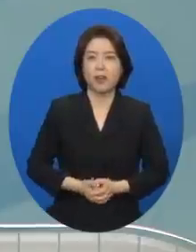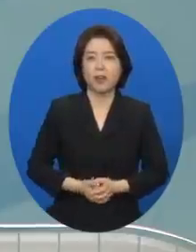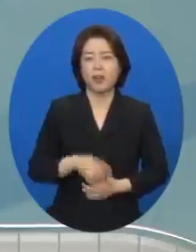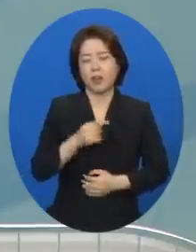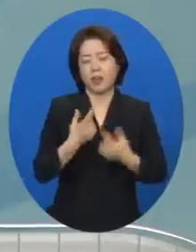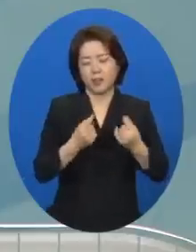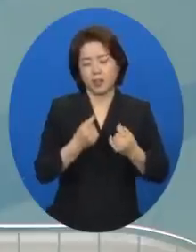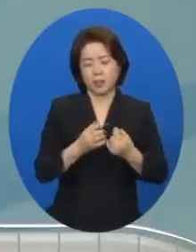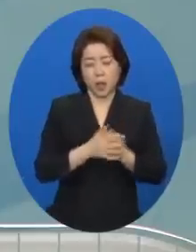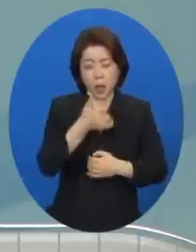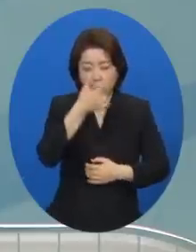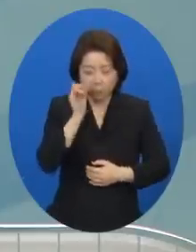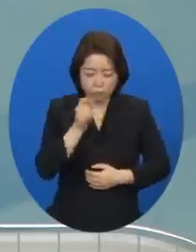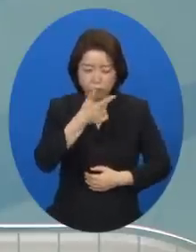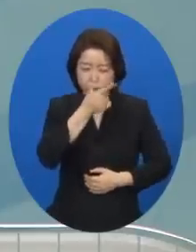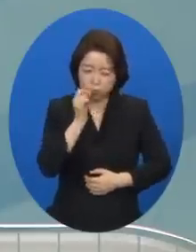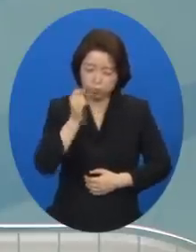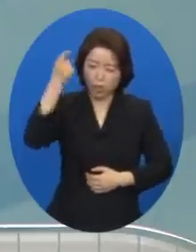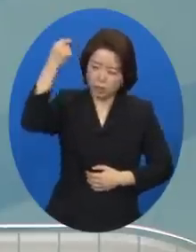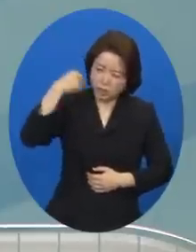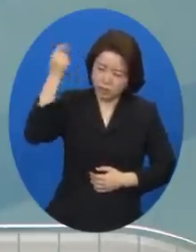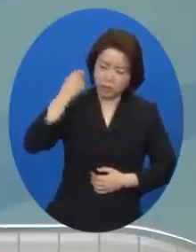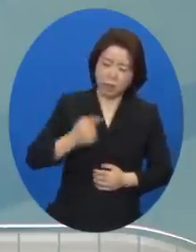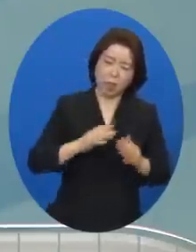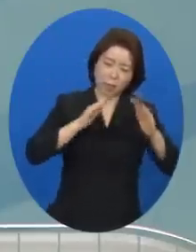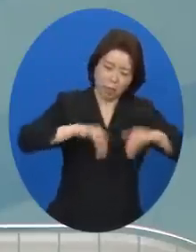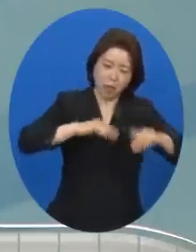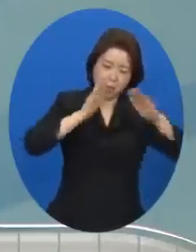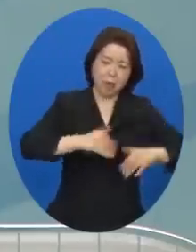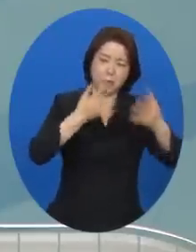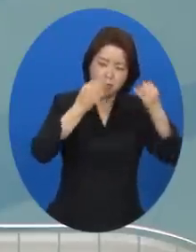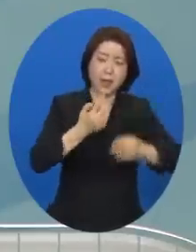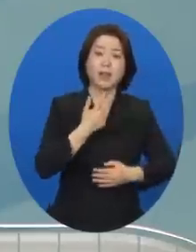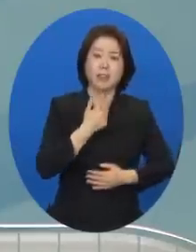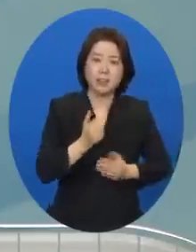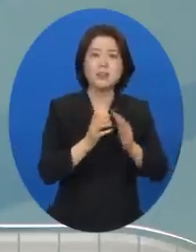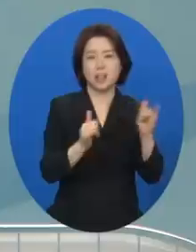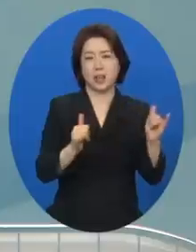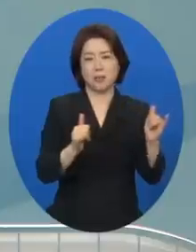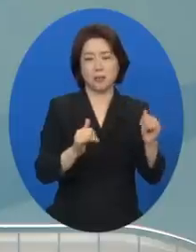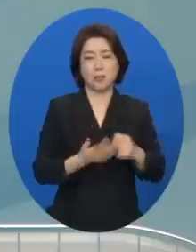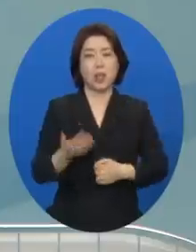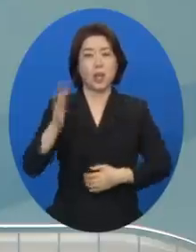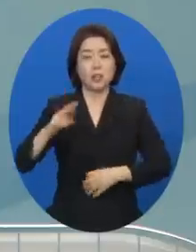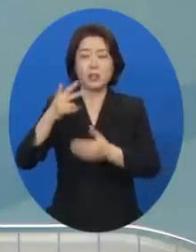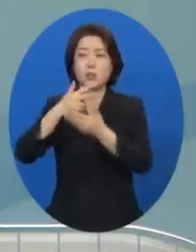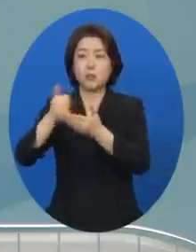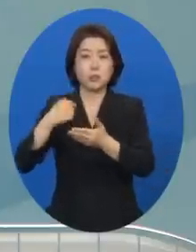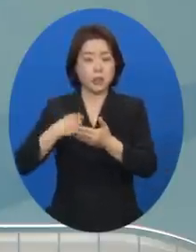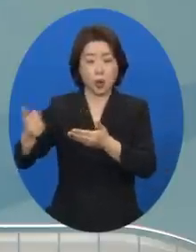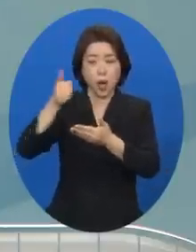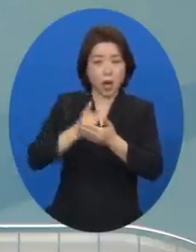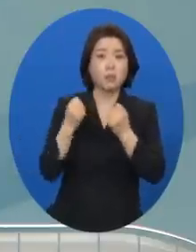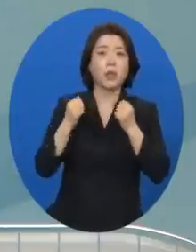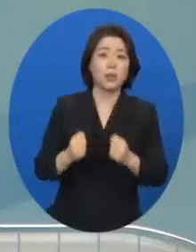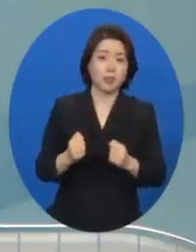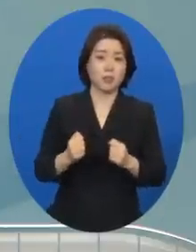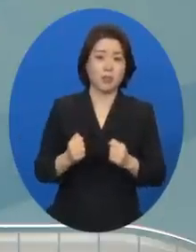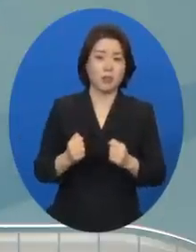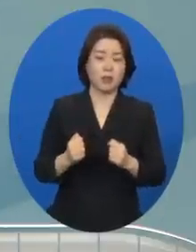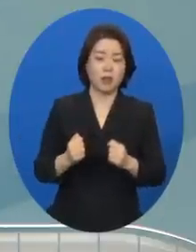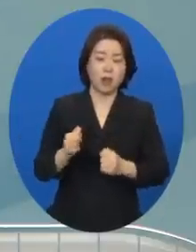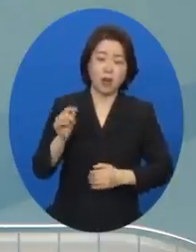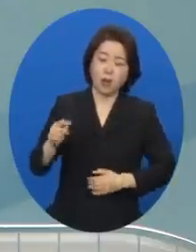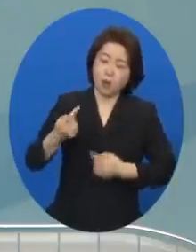그렇게 열등하며 무너졌던 사람이에요 그런데 주님이 저와 함께 계실때 이게 너무